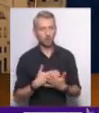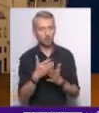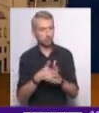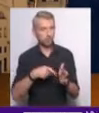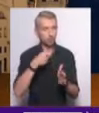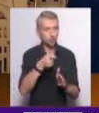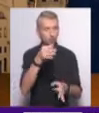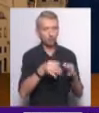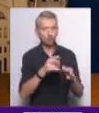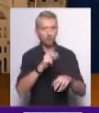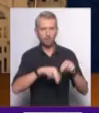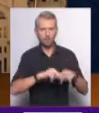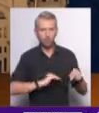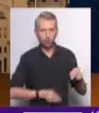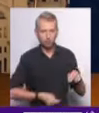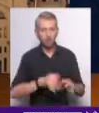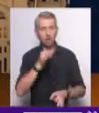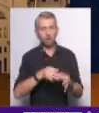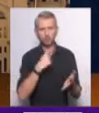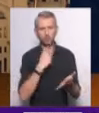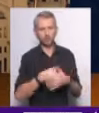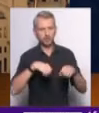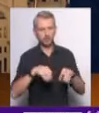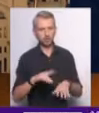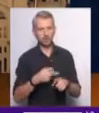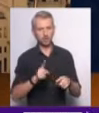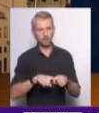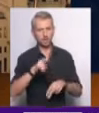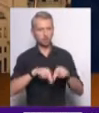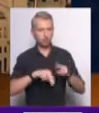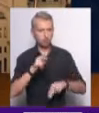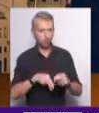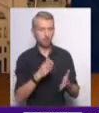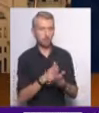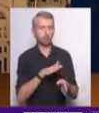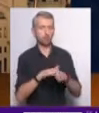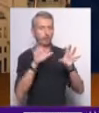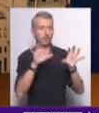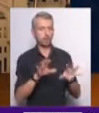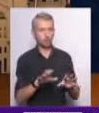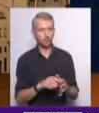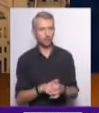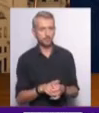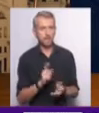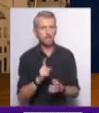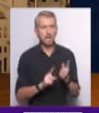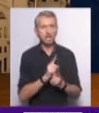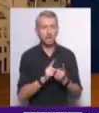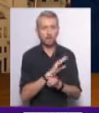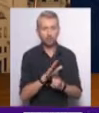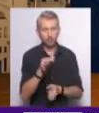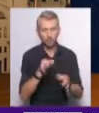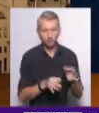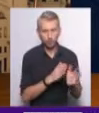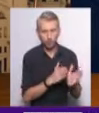на забудовника, а суд виніс рішення, що ця забудова є абсолютно законна. З нереформованою судовою